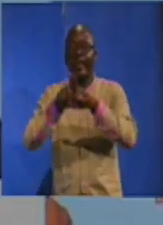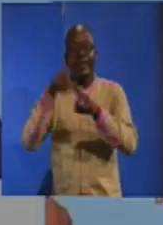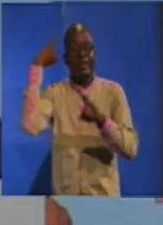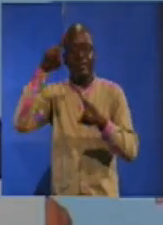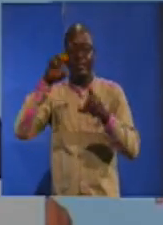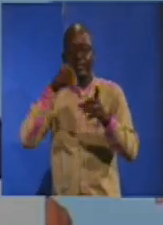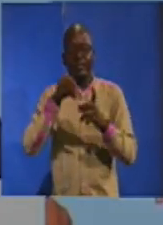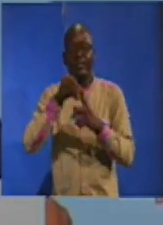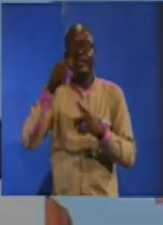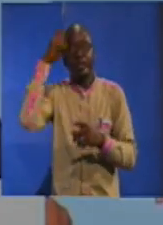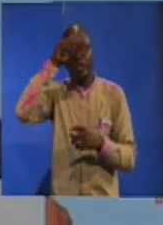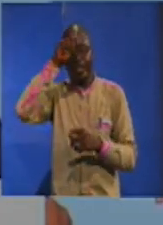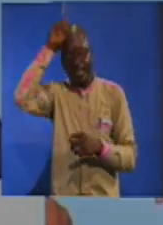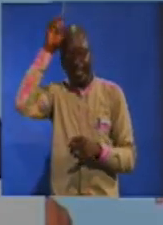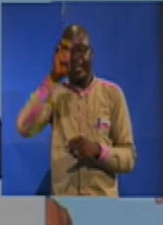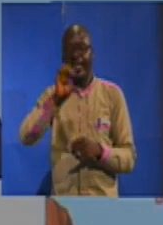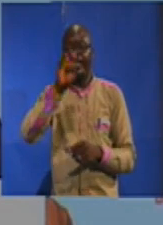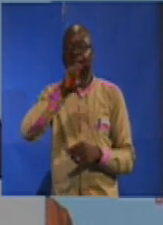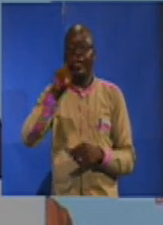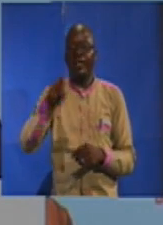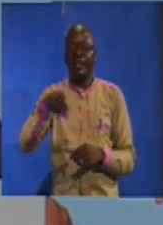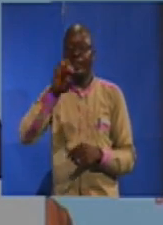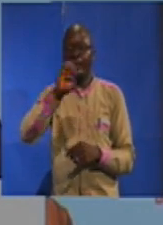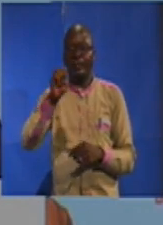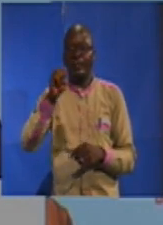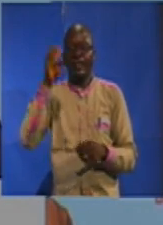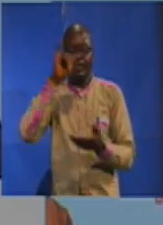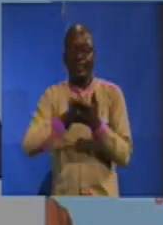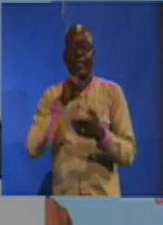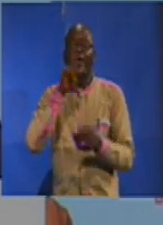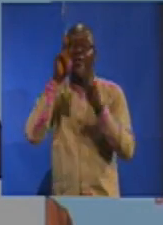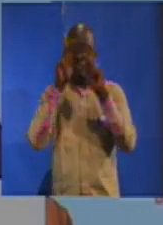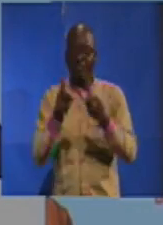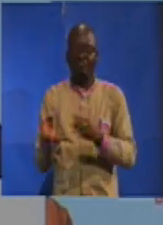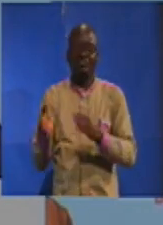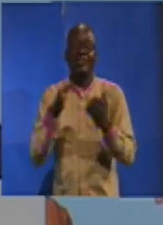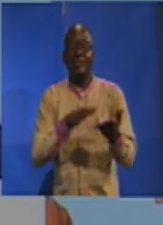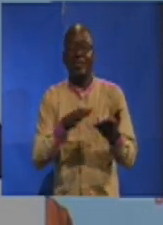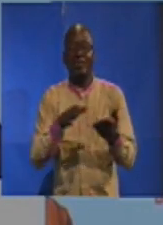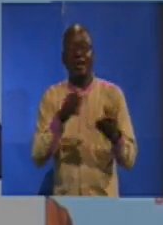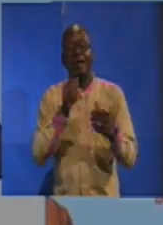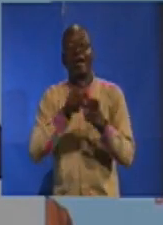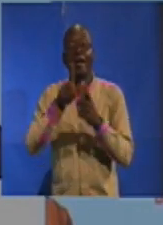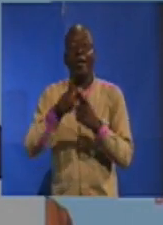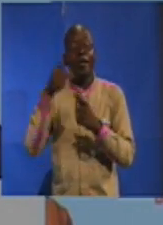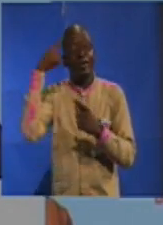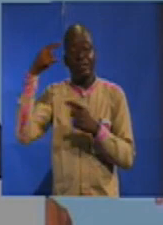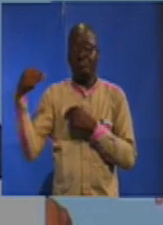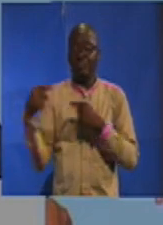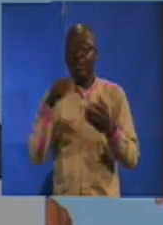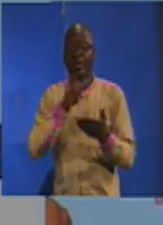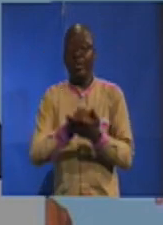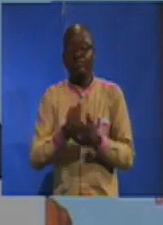le tyran égyptien. À nos yeux, Morsi est un martyr qui a perdu la vie alors qu'il se battait pour la cause en laquelle